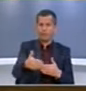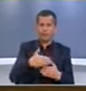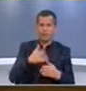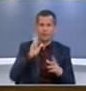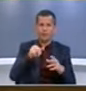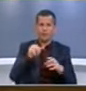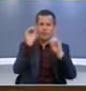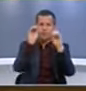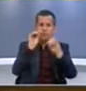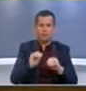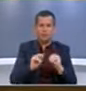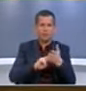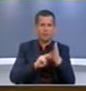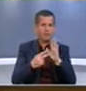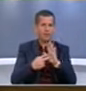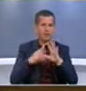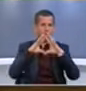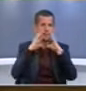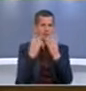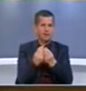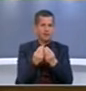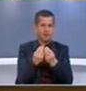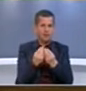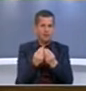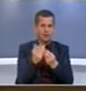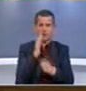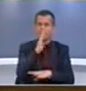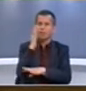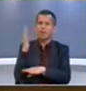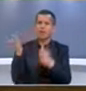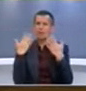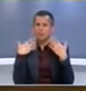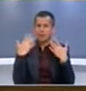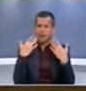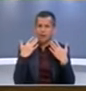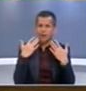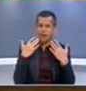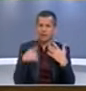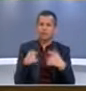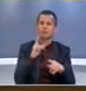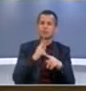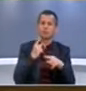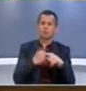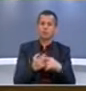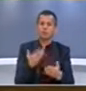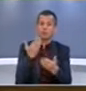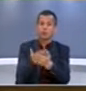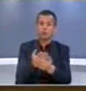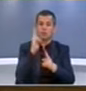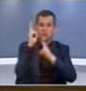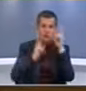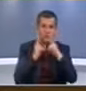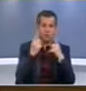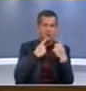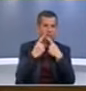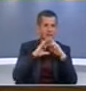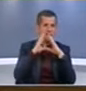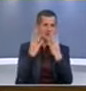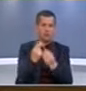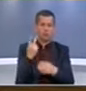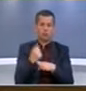uar haor Park komar t bjh q do t Jet n disu publik n dy mu ard dhe